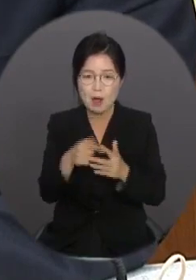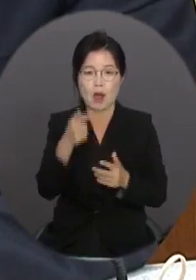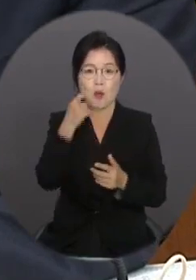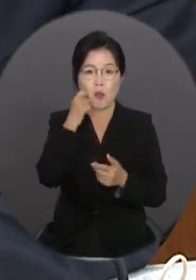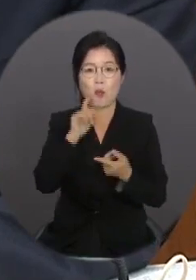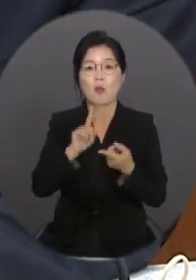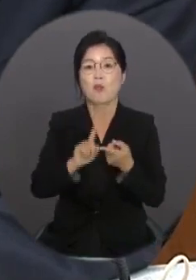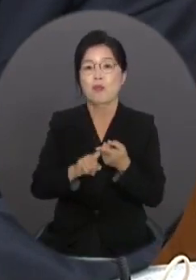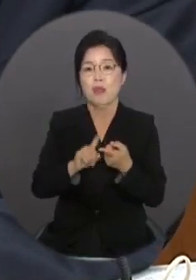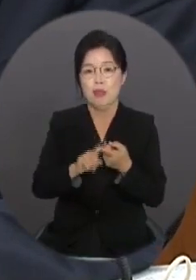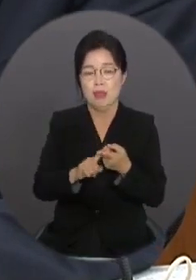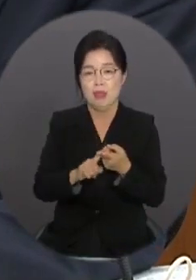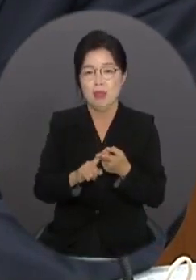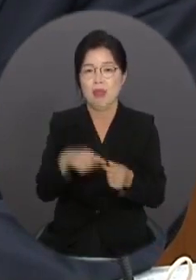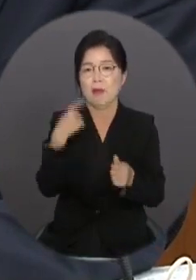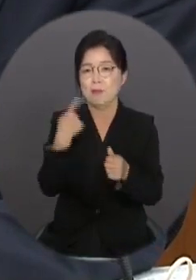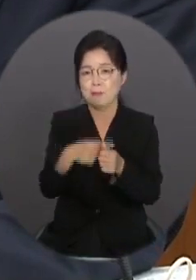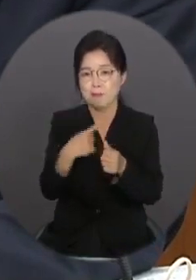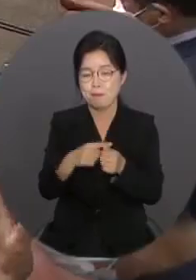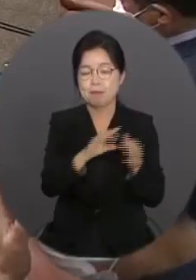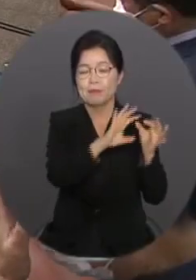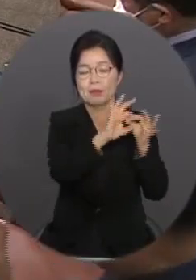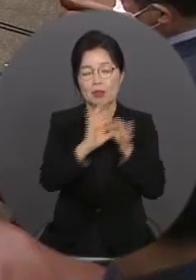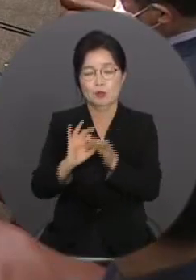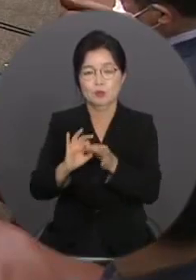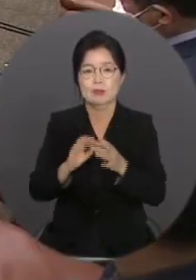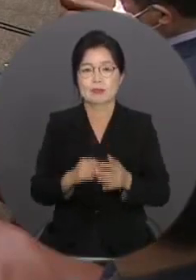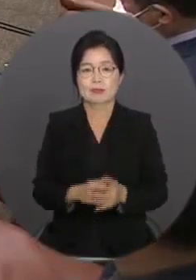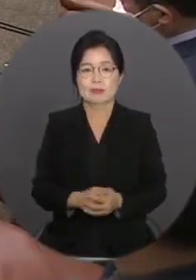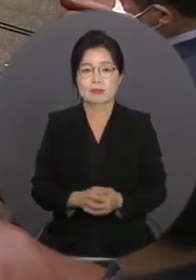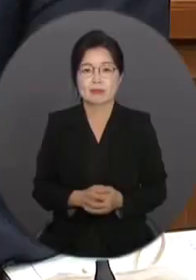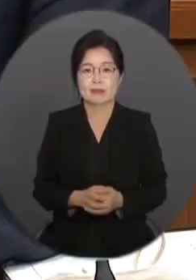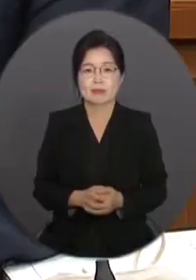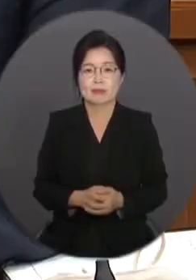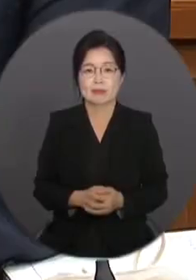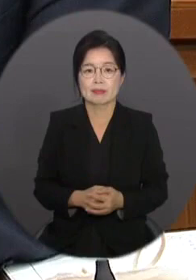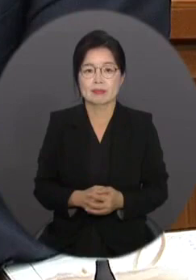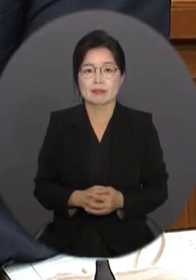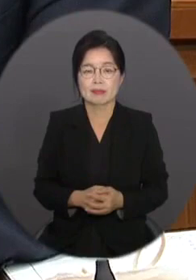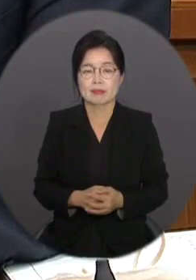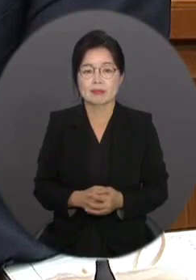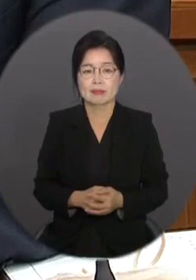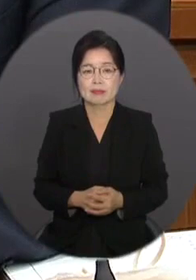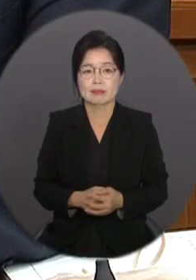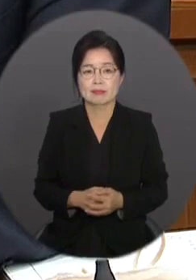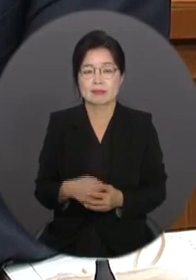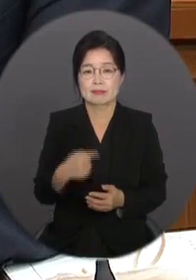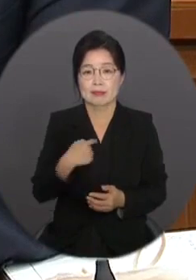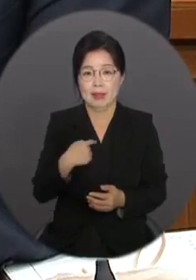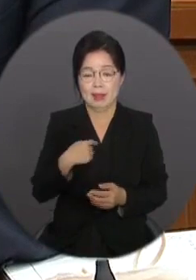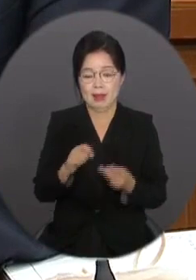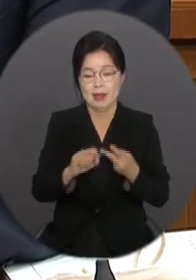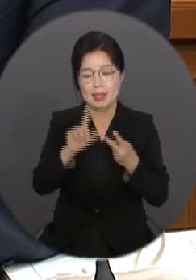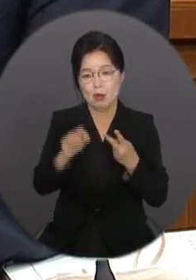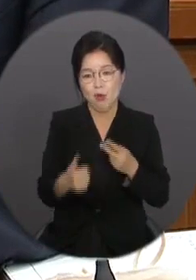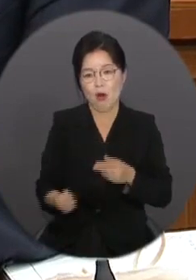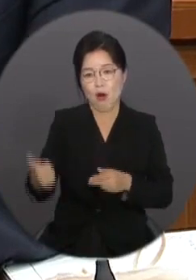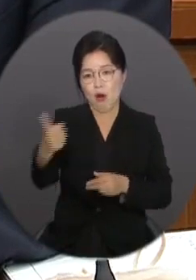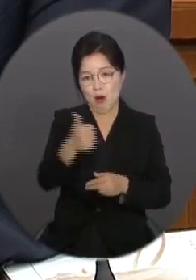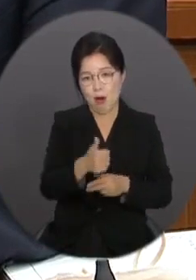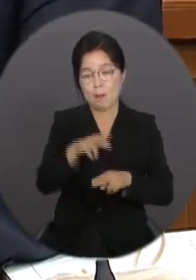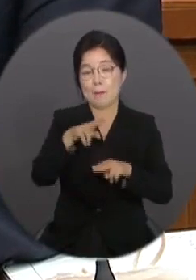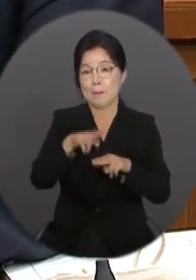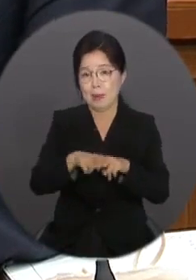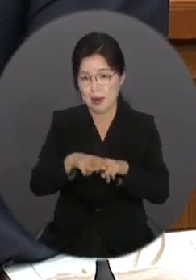대표 이사에 대해 강한 질책이 이어졌습니다. 본인 죄송하지만 제가 2월 달에 이쪽으로 부임을 해왔습니다.